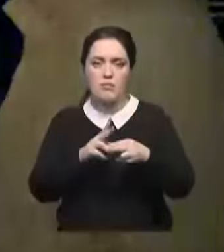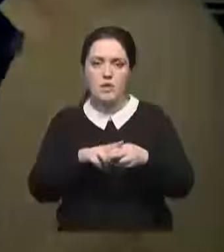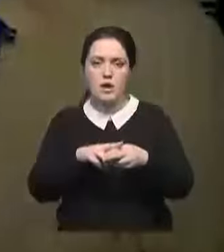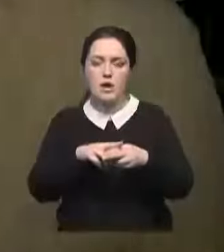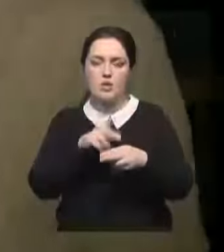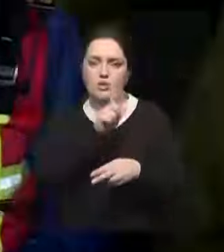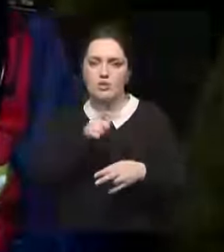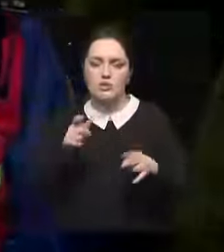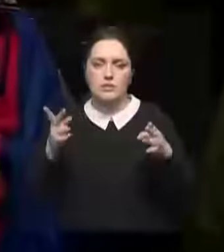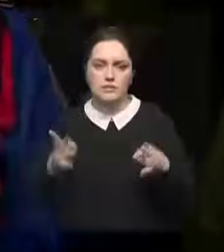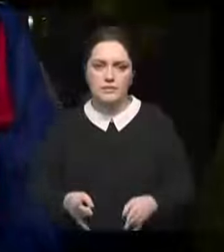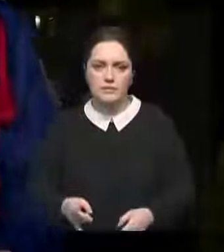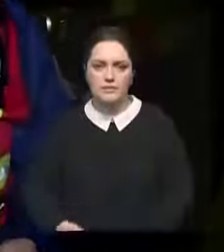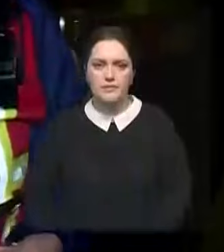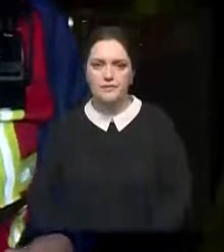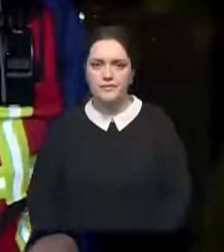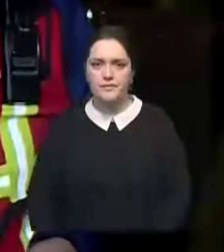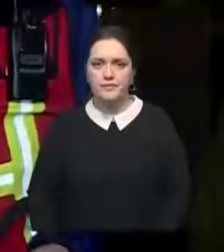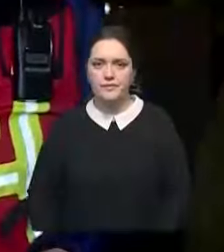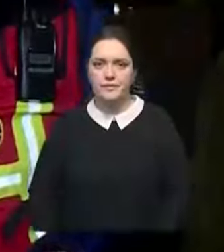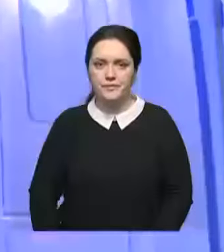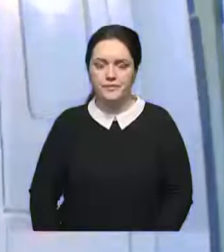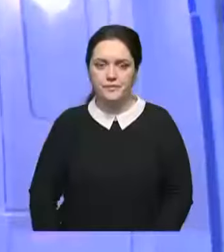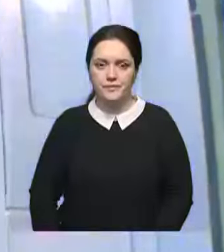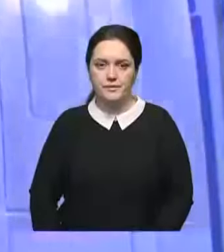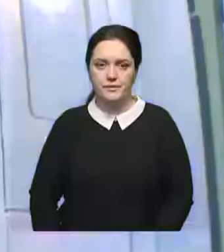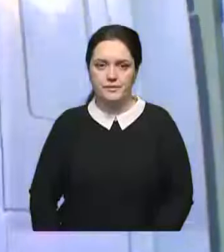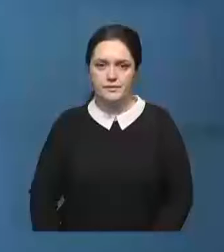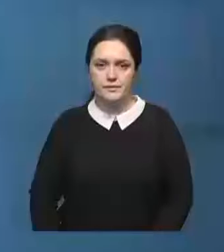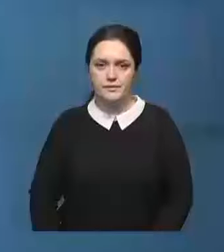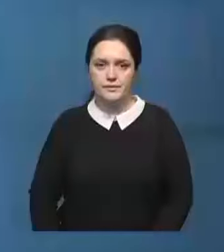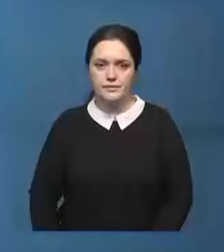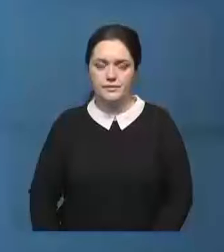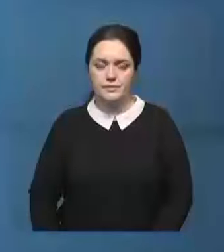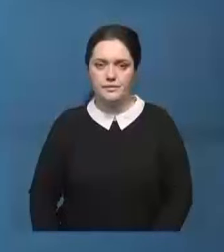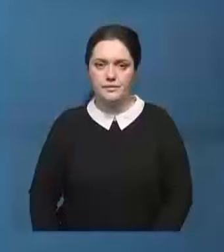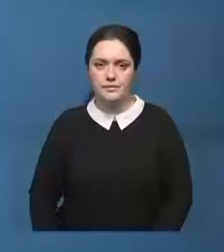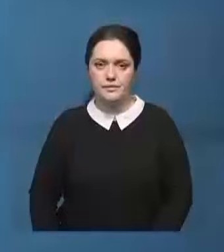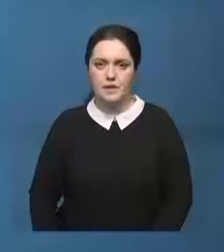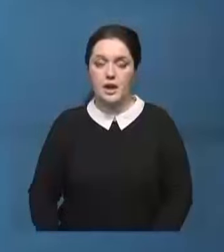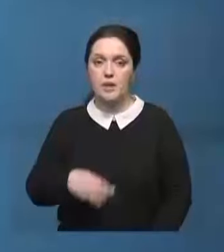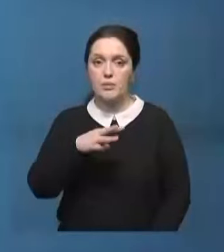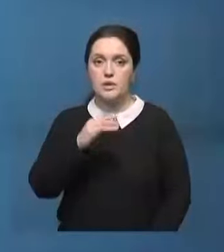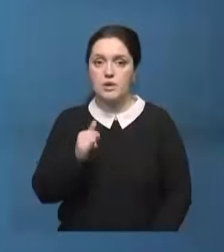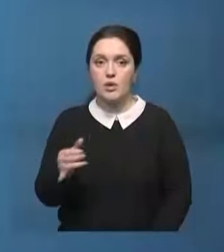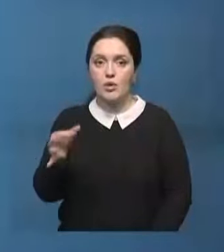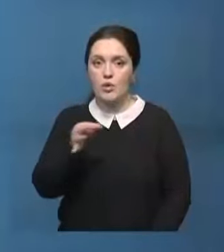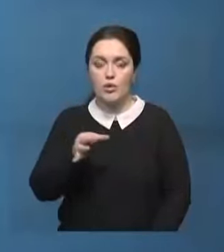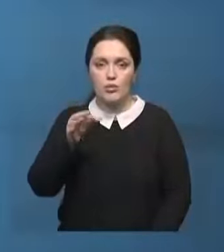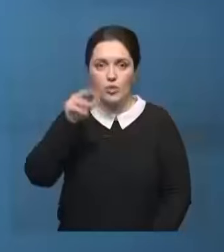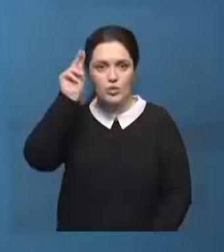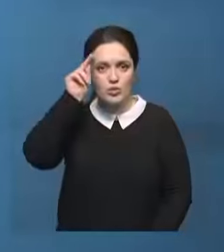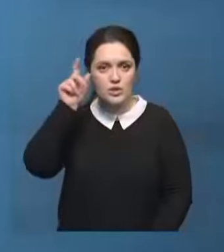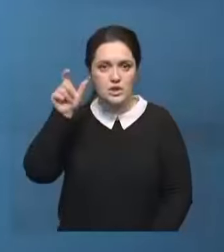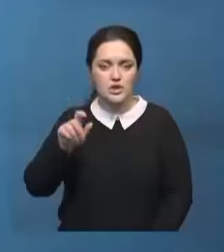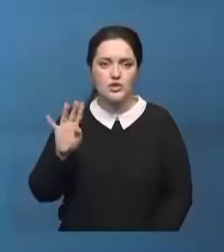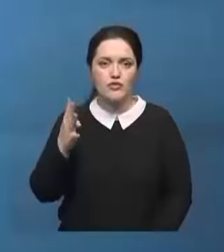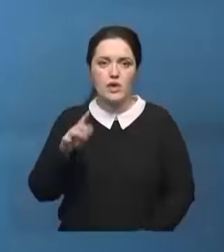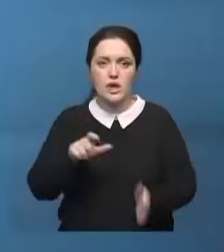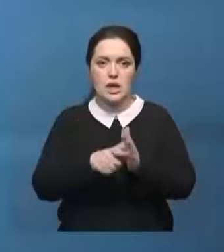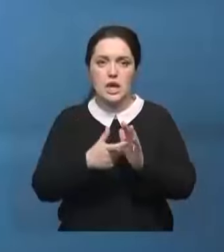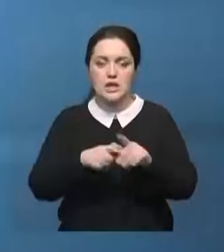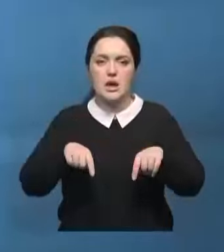эвакуационным пунктам. Мангыстауской области ученик 4 класса